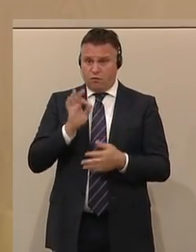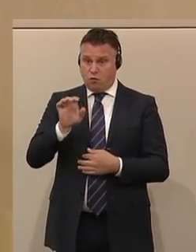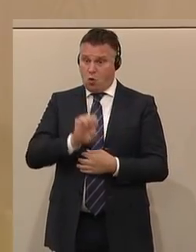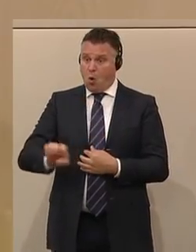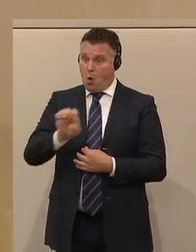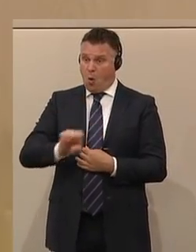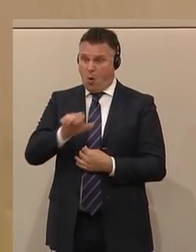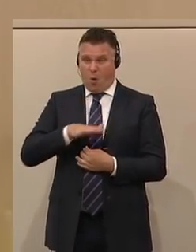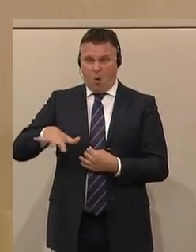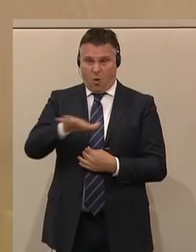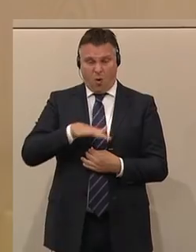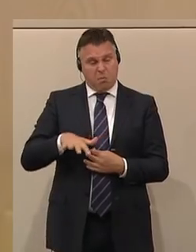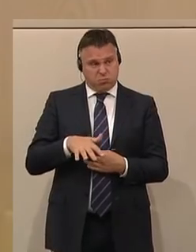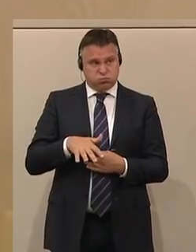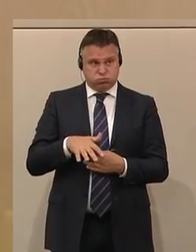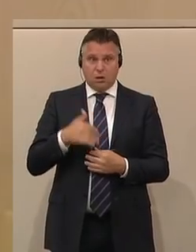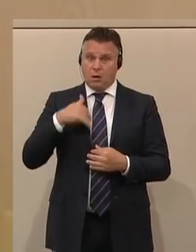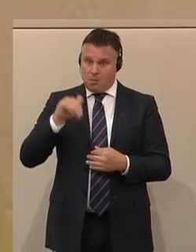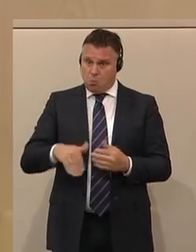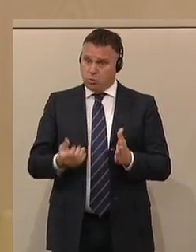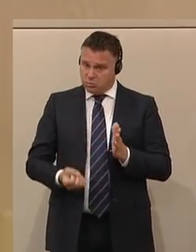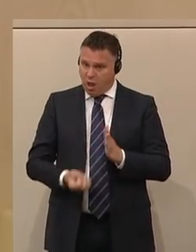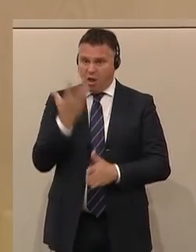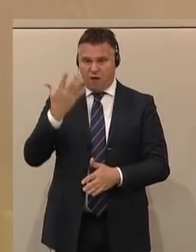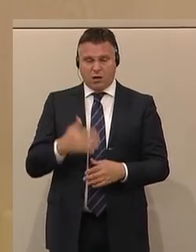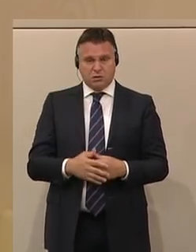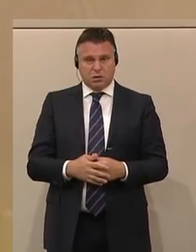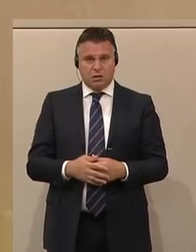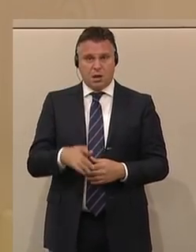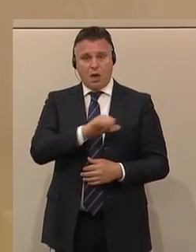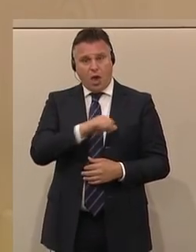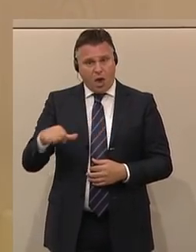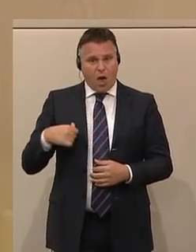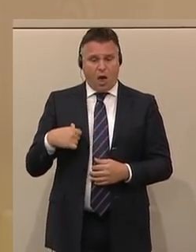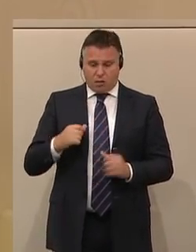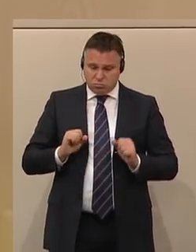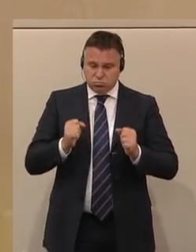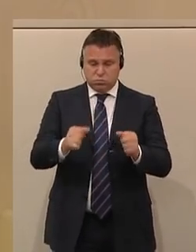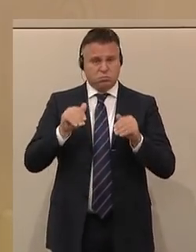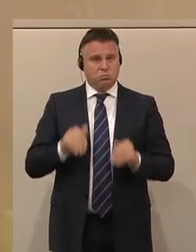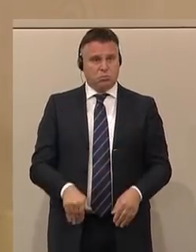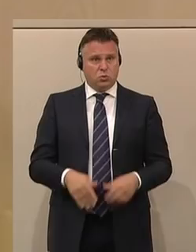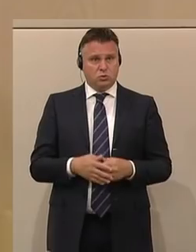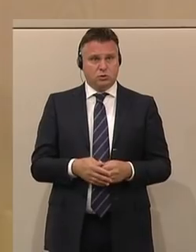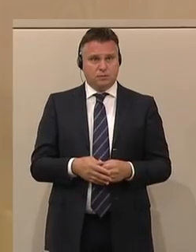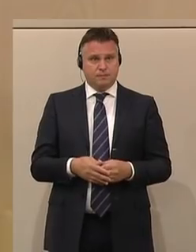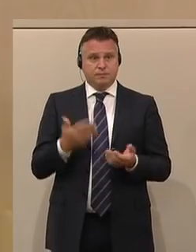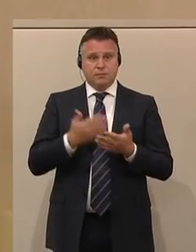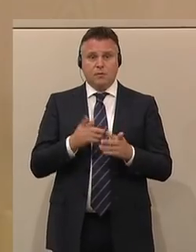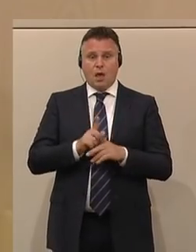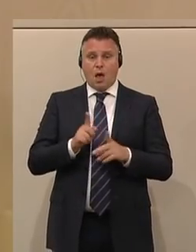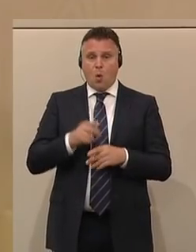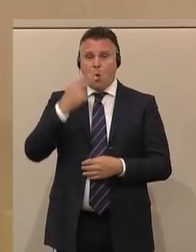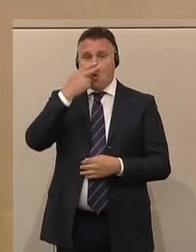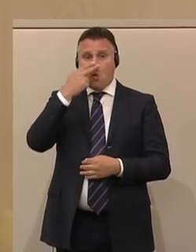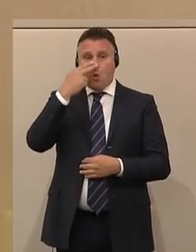Europa ein Weckruf, endlich erwachsen zu werden, die eigenen Geschicke in die Hand zu nehmen. Wir haben auf der anderen Seite ein Russland,